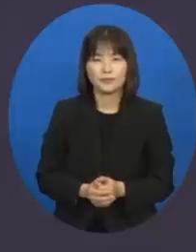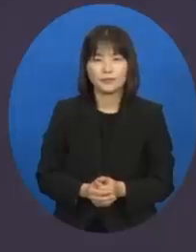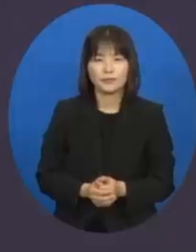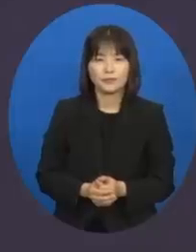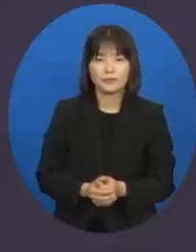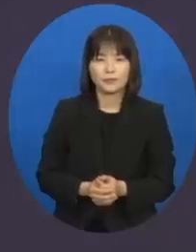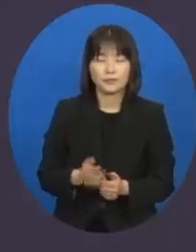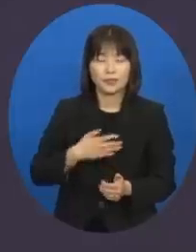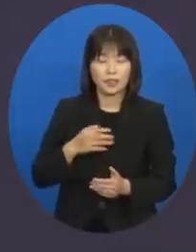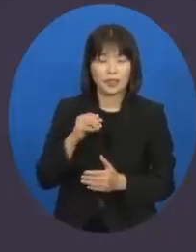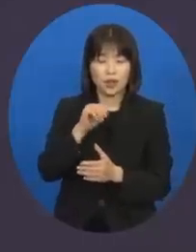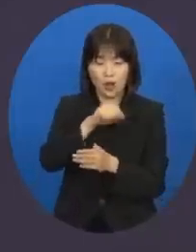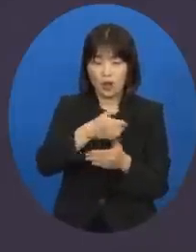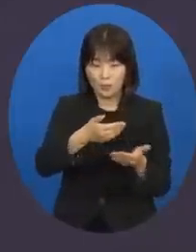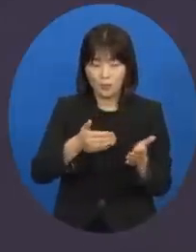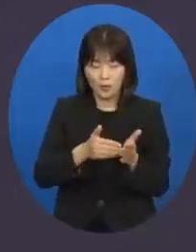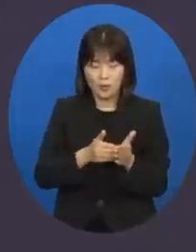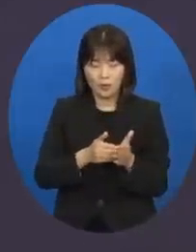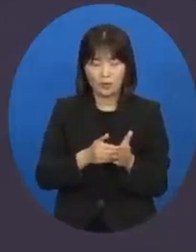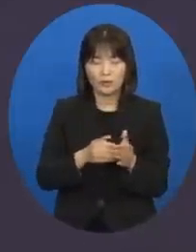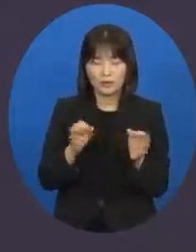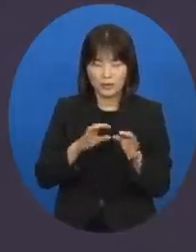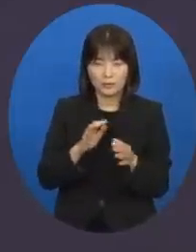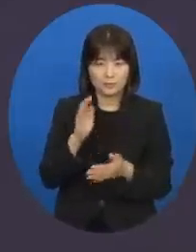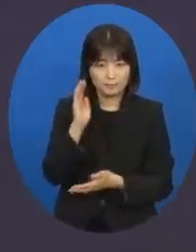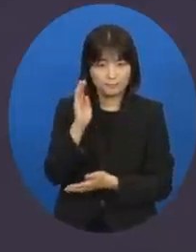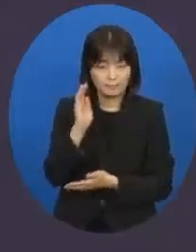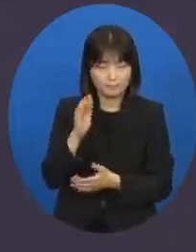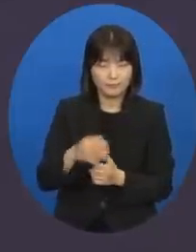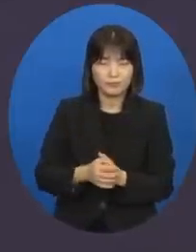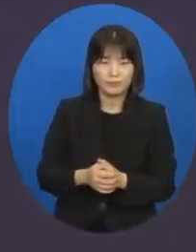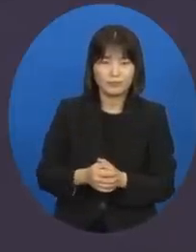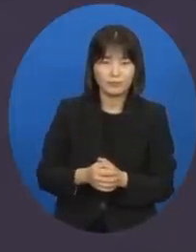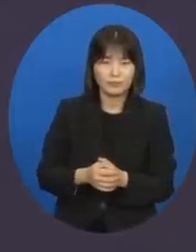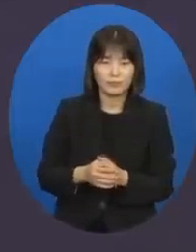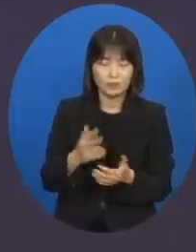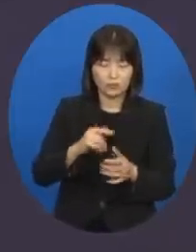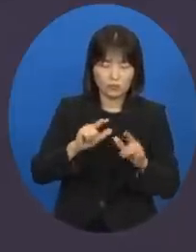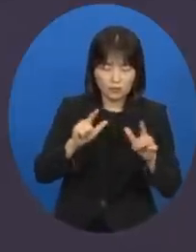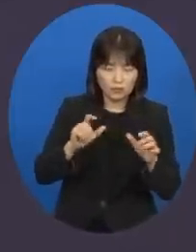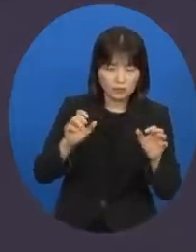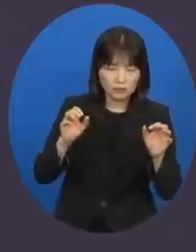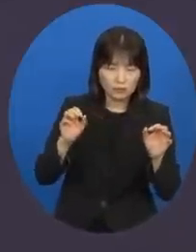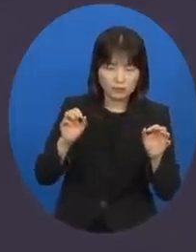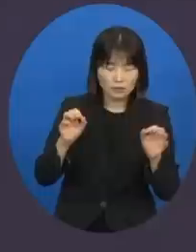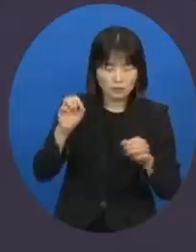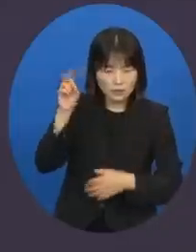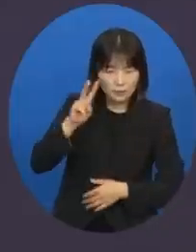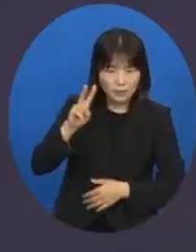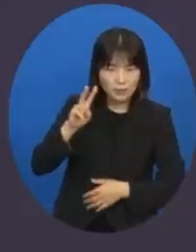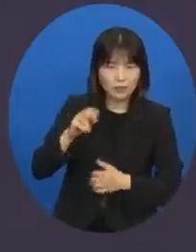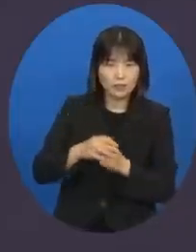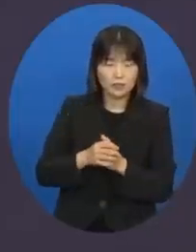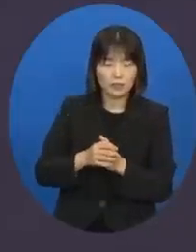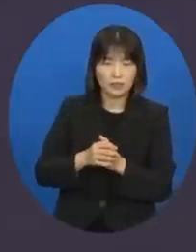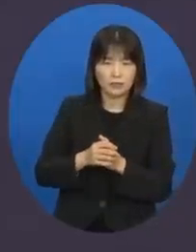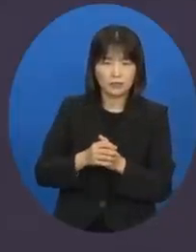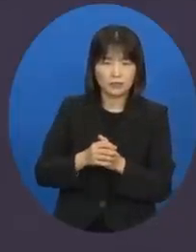제가 허락을 받고 잠시 나누려고 합니다. 주일에 갑작스럽게 신방 일정이 잡히셨대요. 보니까